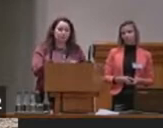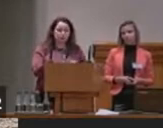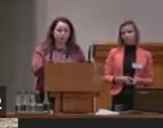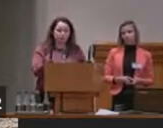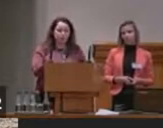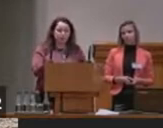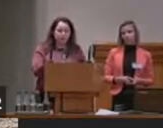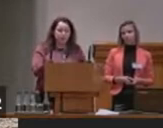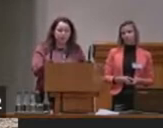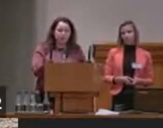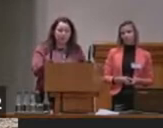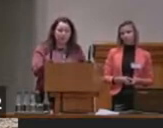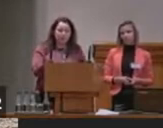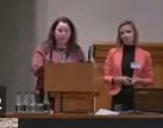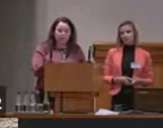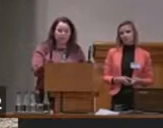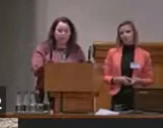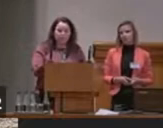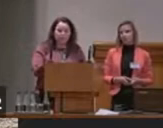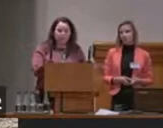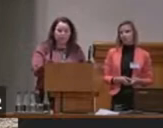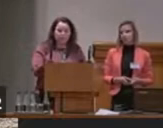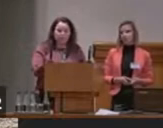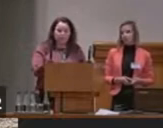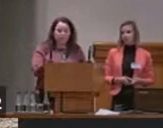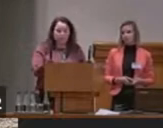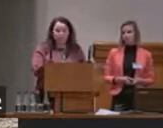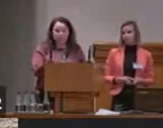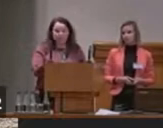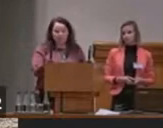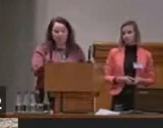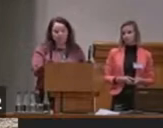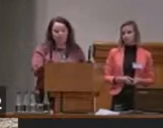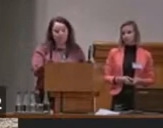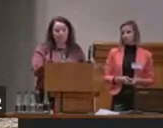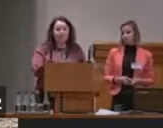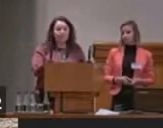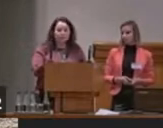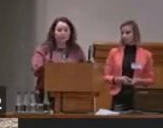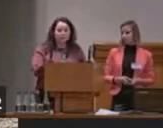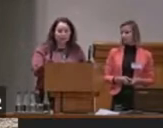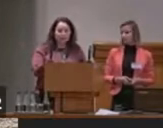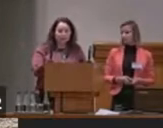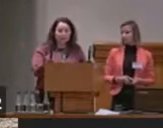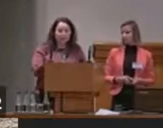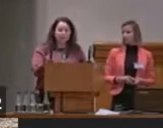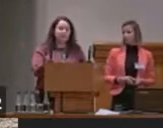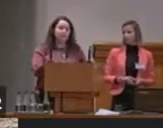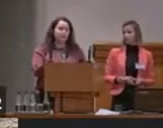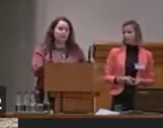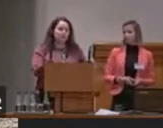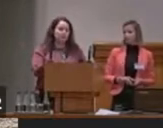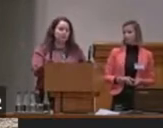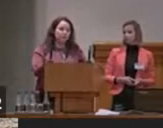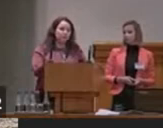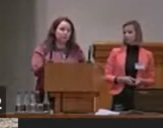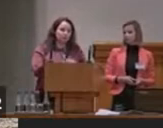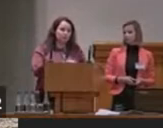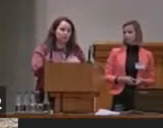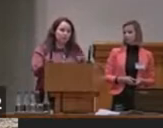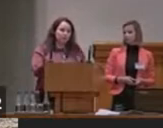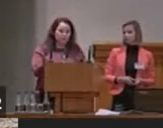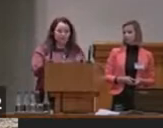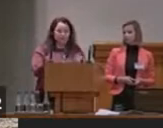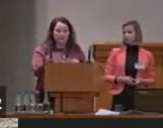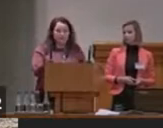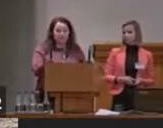określeniu wartości kwot w projekcie, a deklarowane przez wykonawców w trakcie badania rynku kwoty nie oddają realnej wysokości kosztów,